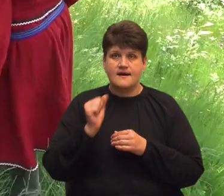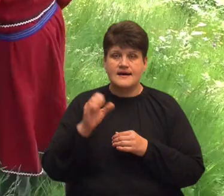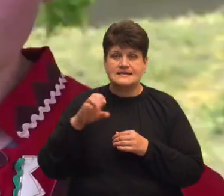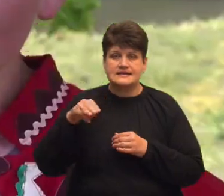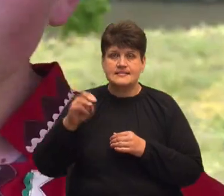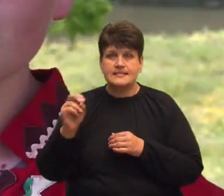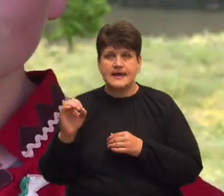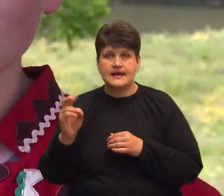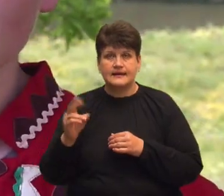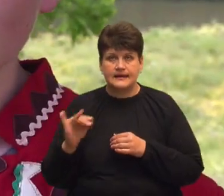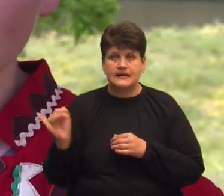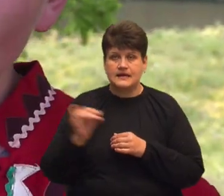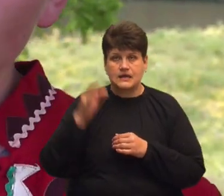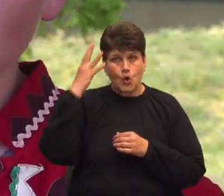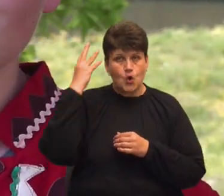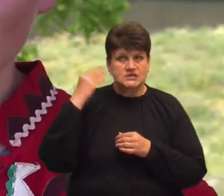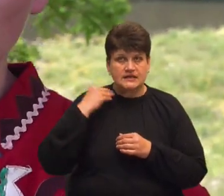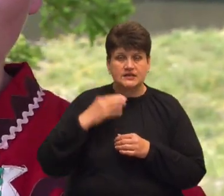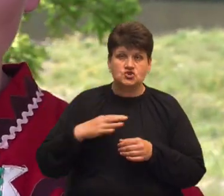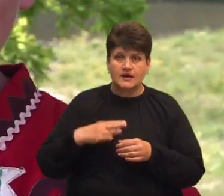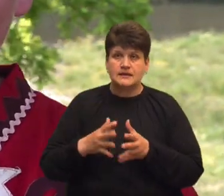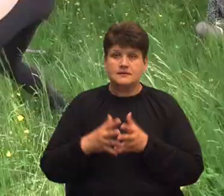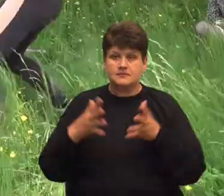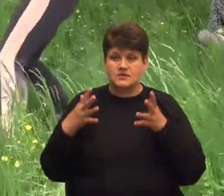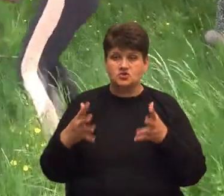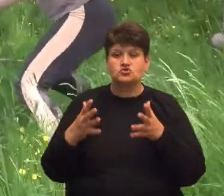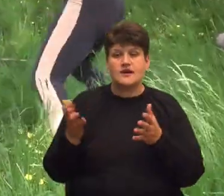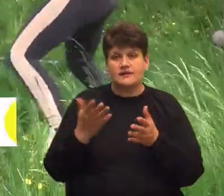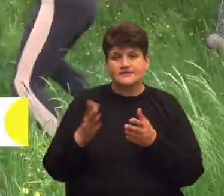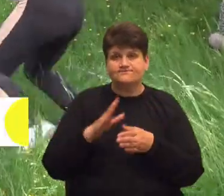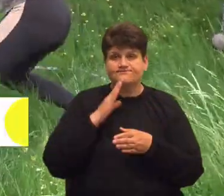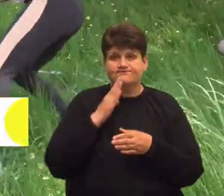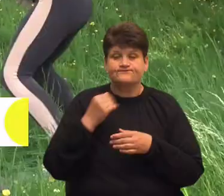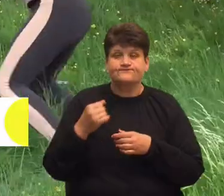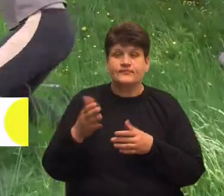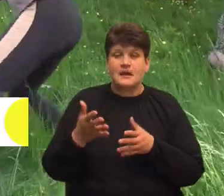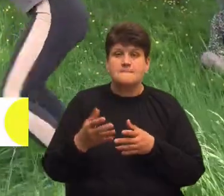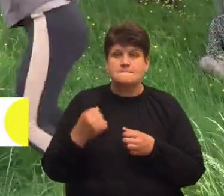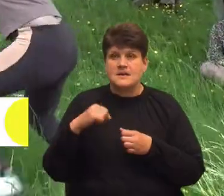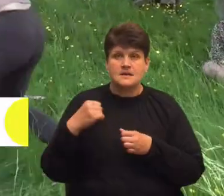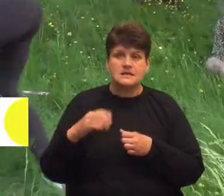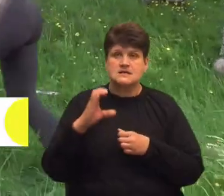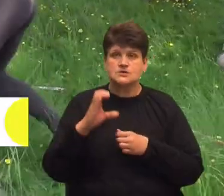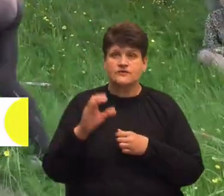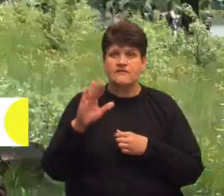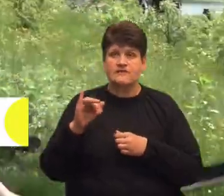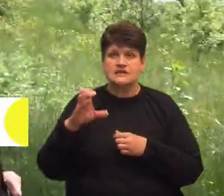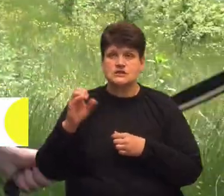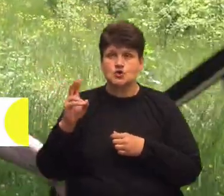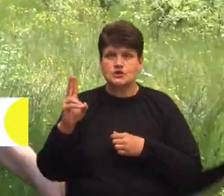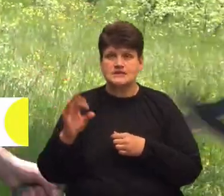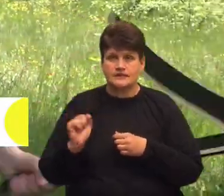козаки очікував більшого але дівчата дали прочуханки перемогла обох суперників Софія Висоцька каже